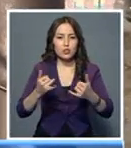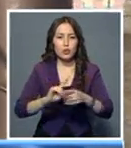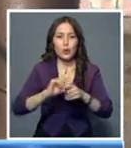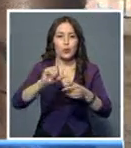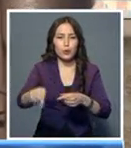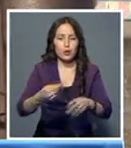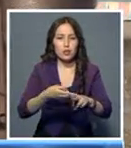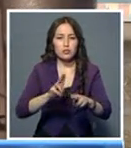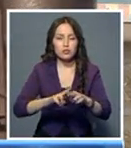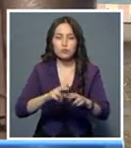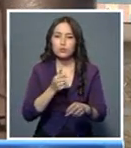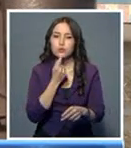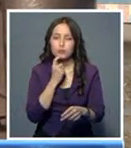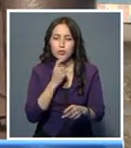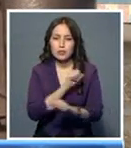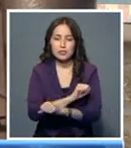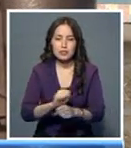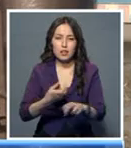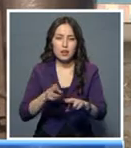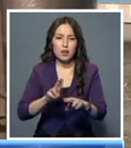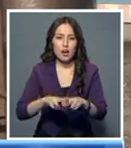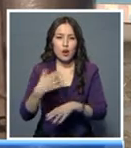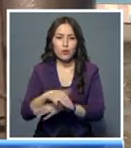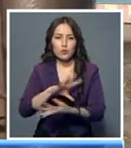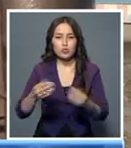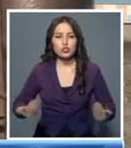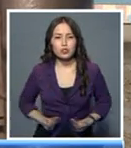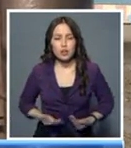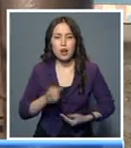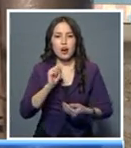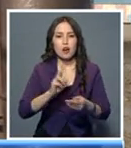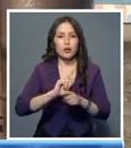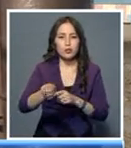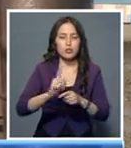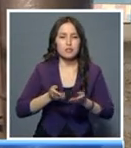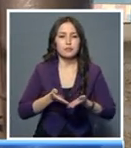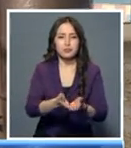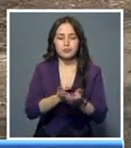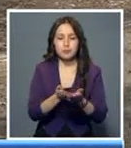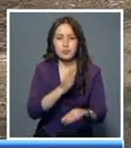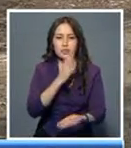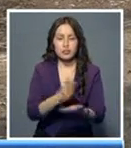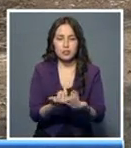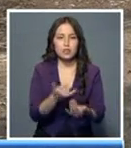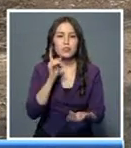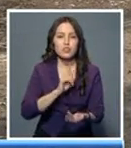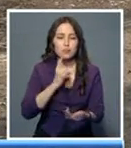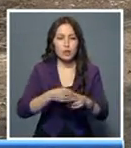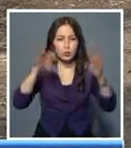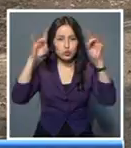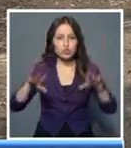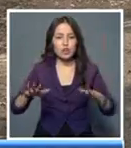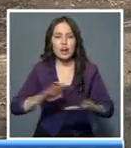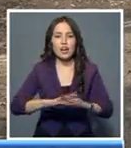қарай асуға болмайды. Ал көшенің тұрғындары орталыққа тек қайықпен ғана қатынап жүр. Ол үшін осы жерде төтенше жағдайлар